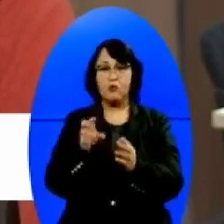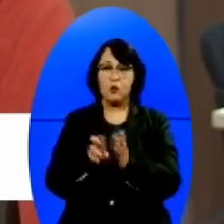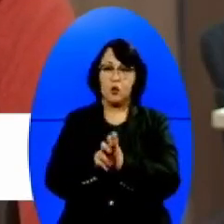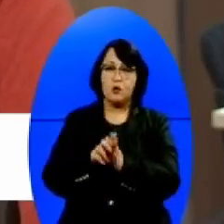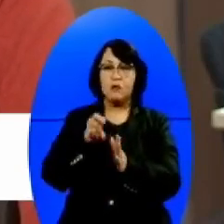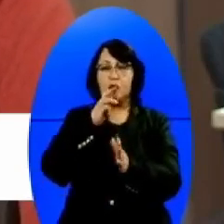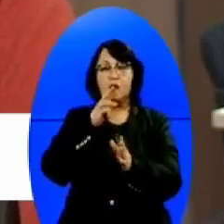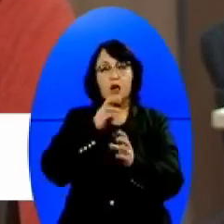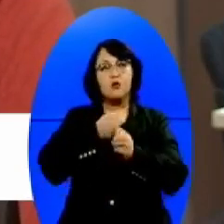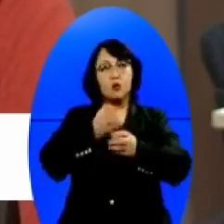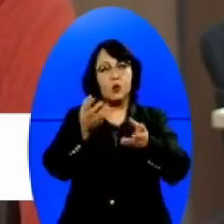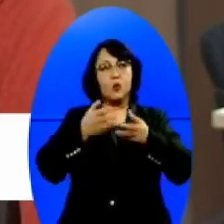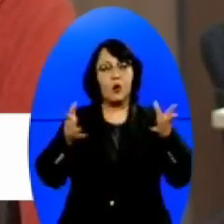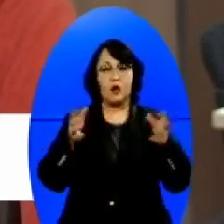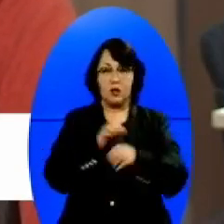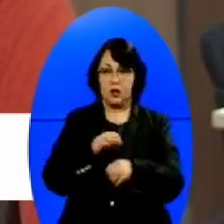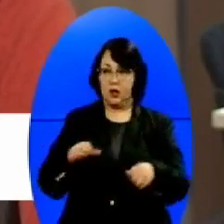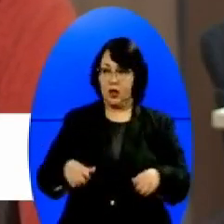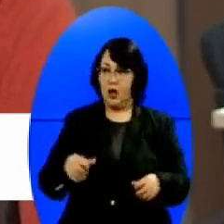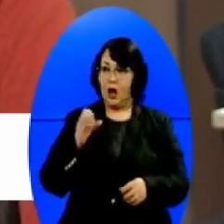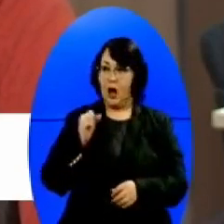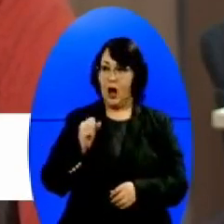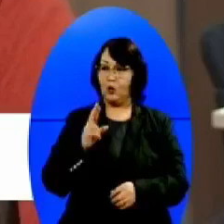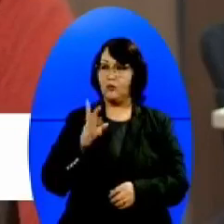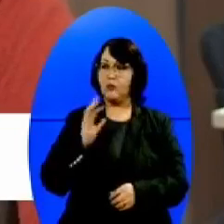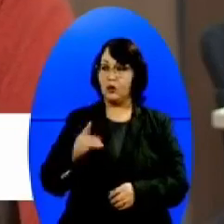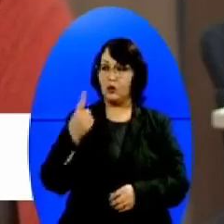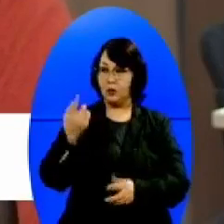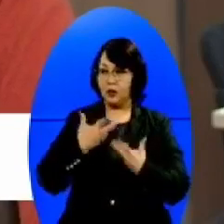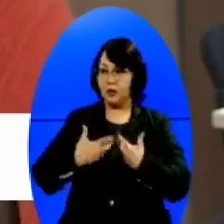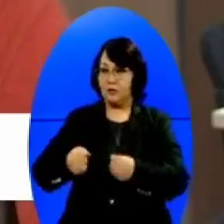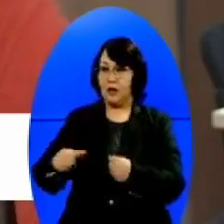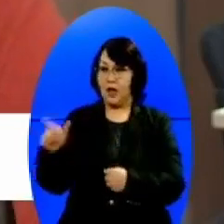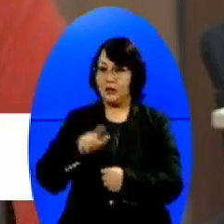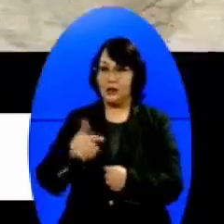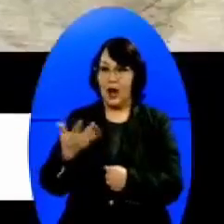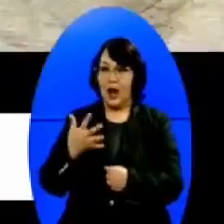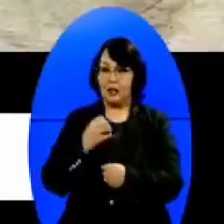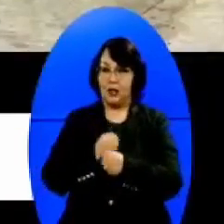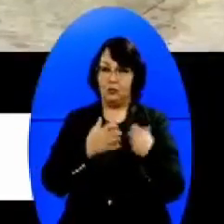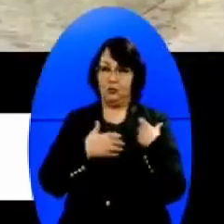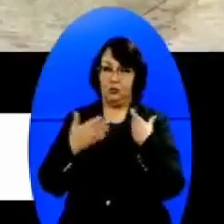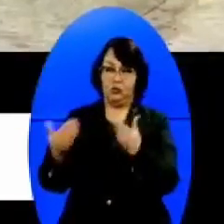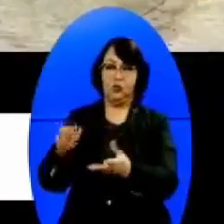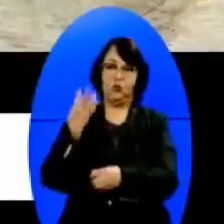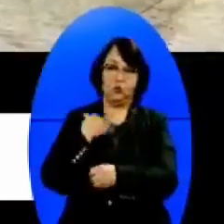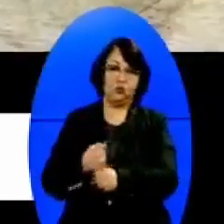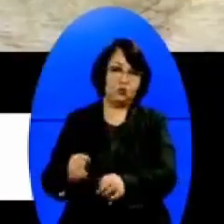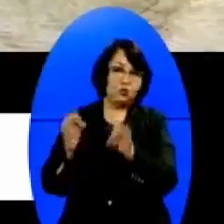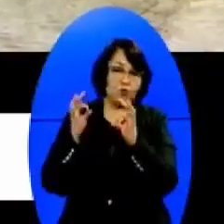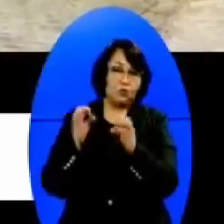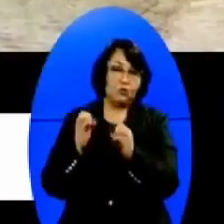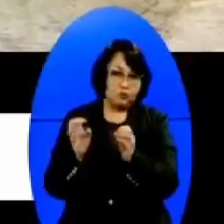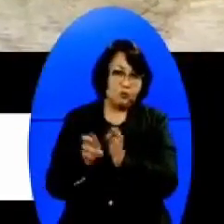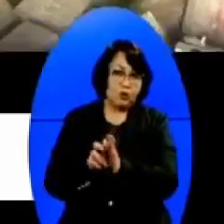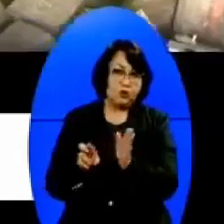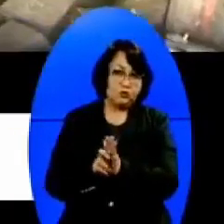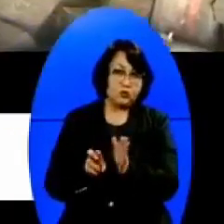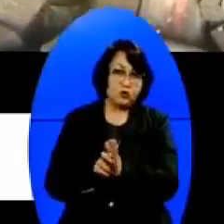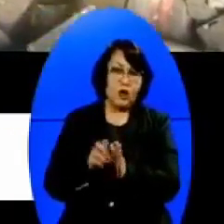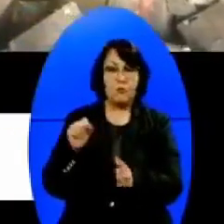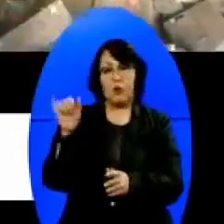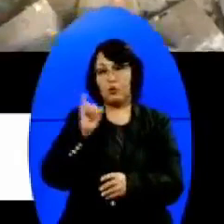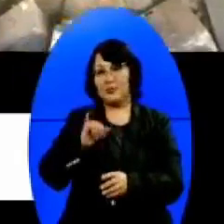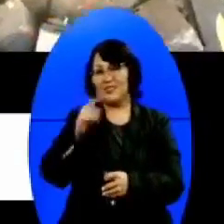иж иргэдэн тэр аккумулятора тэнд авчиж өгөөд үйл ажиллагаа цэгцтэй болох байхгүй. Дэлхийн ажилд үрчсэн орнууд болох Америк,